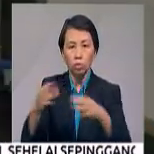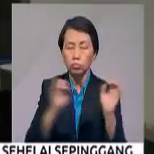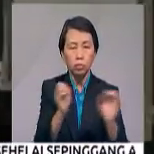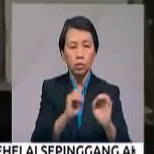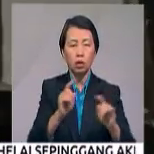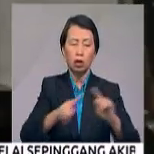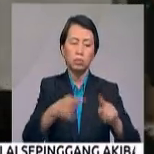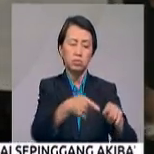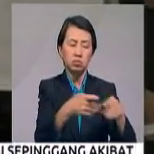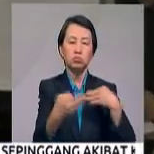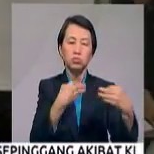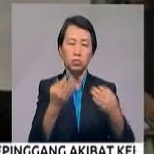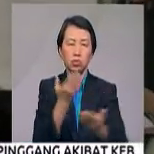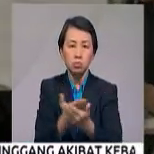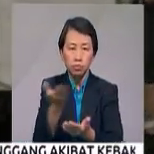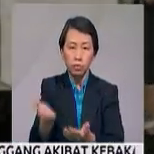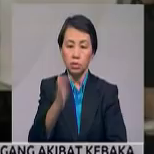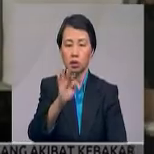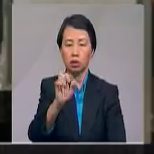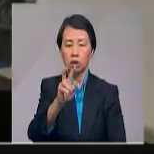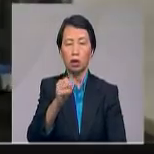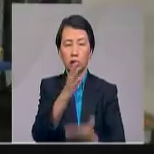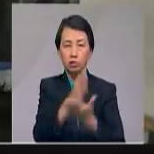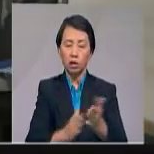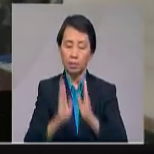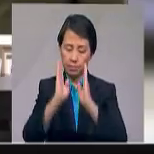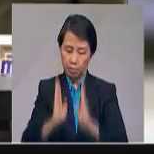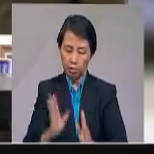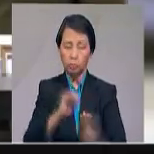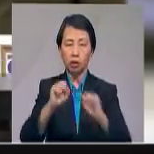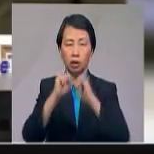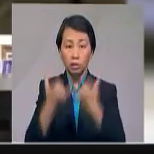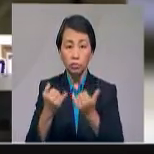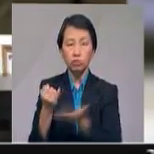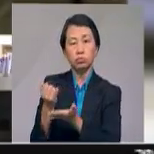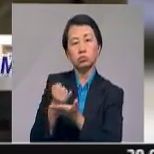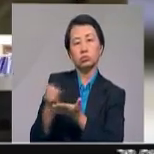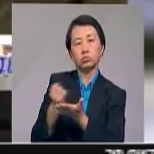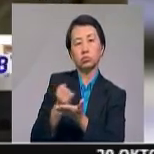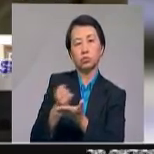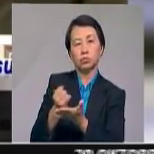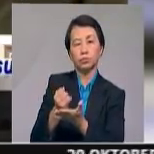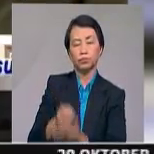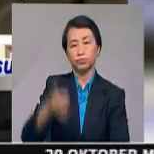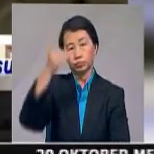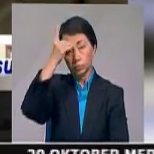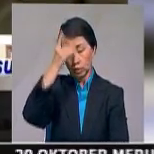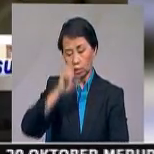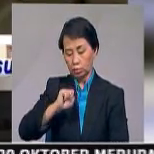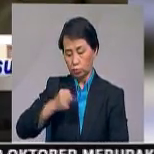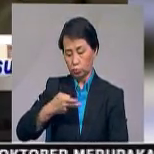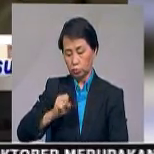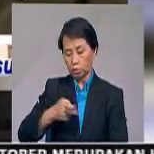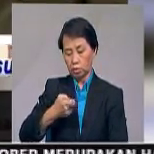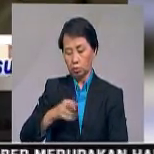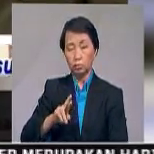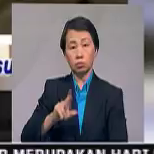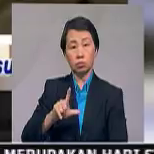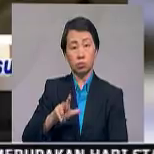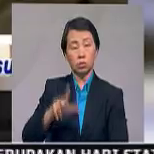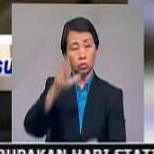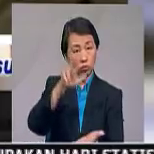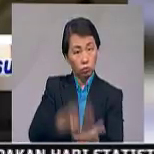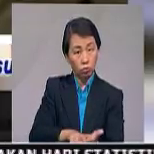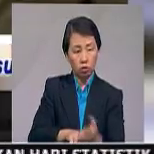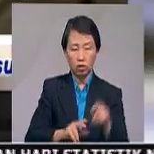menjelaskan mengenai pembelian bond oleh beberapa badan dan syarikat insurans. Datuk Syahrul Azral turut mengesahkan